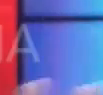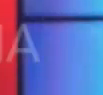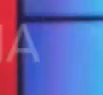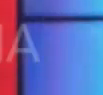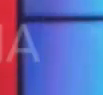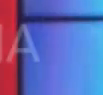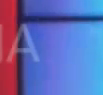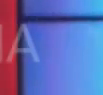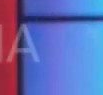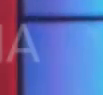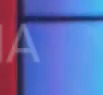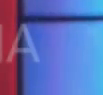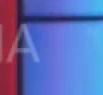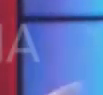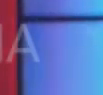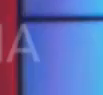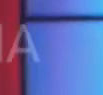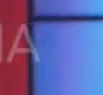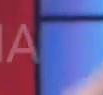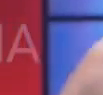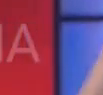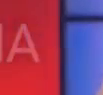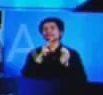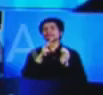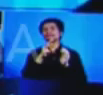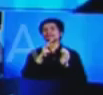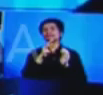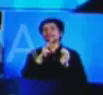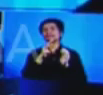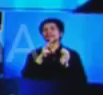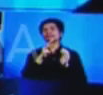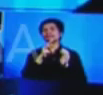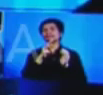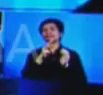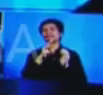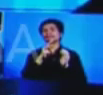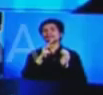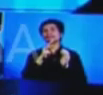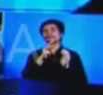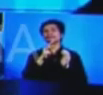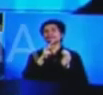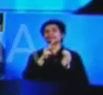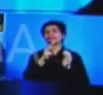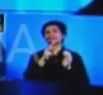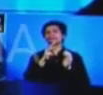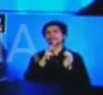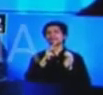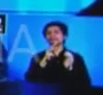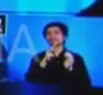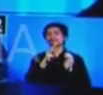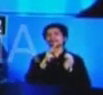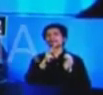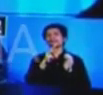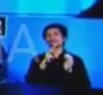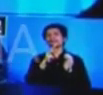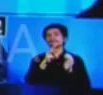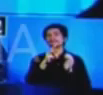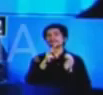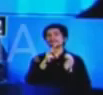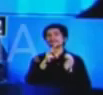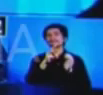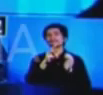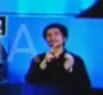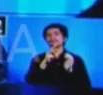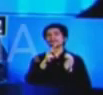leh enggak enggak bisa gitu Nah di sini tetapi Ketika pak prabua menggunakan kata-kata ee ee Saya yakin pemirsa juga memperhatikan